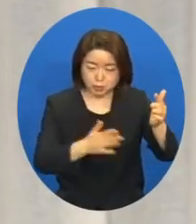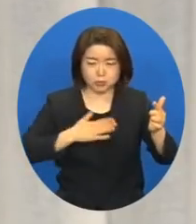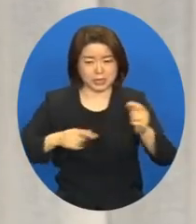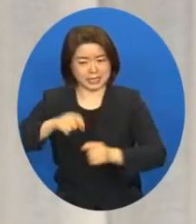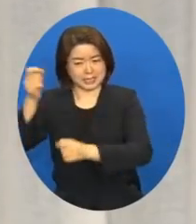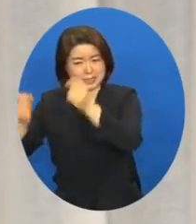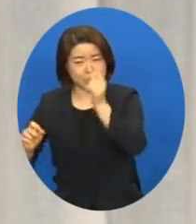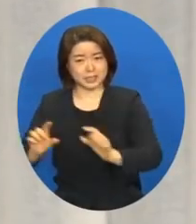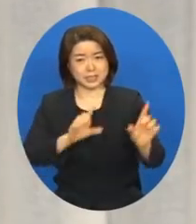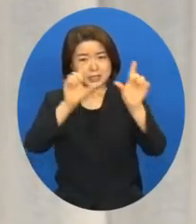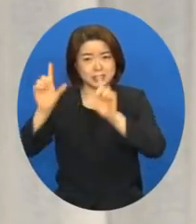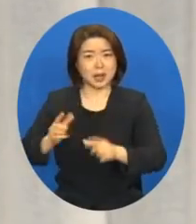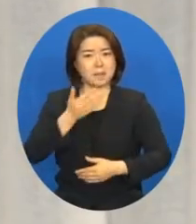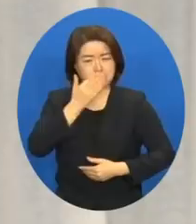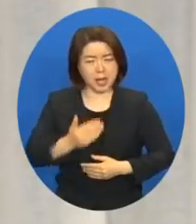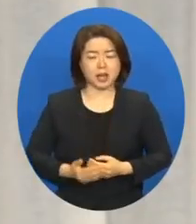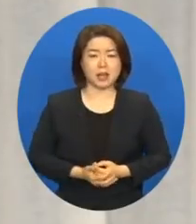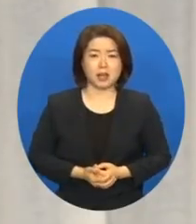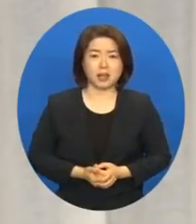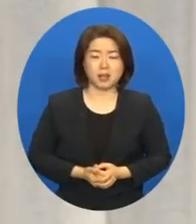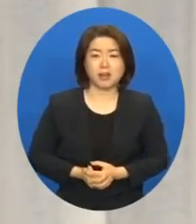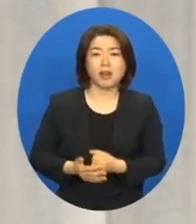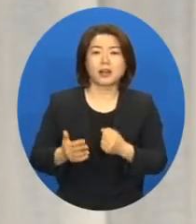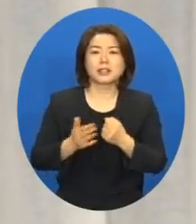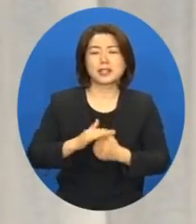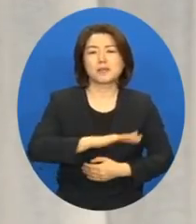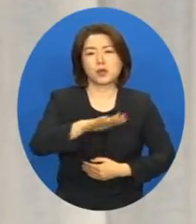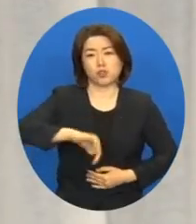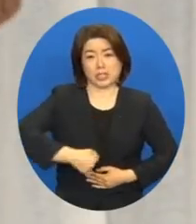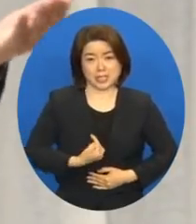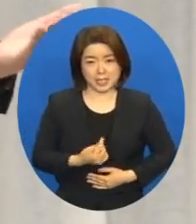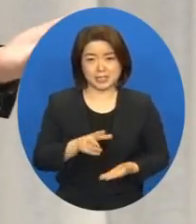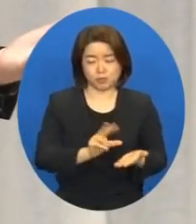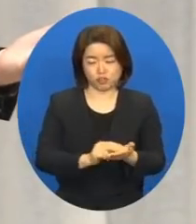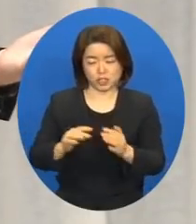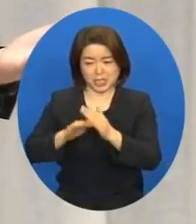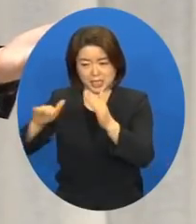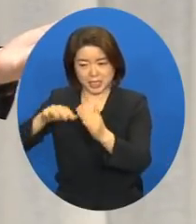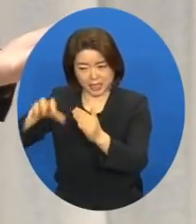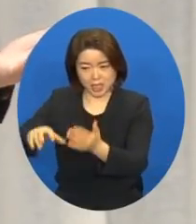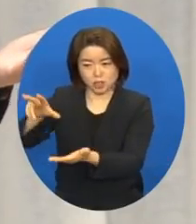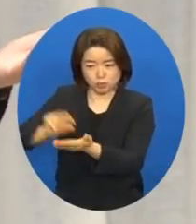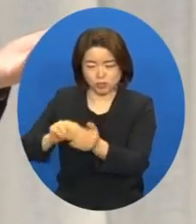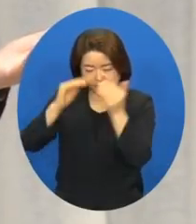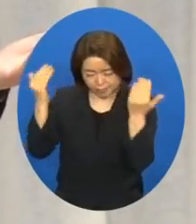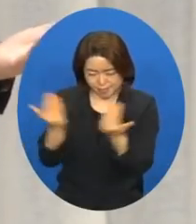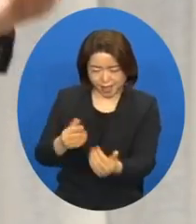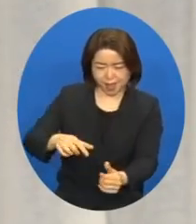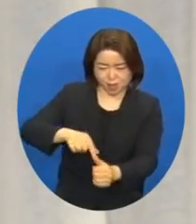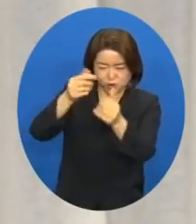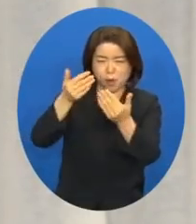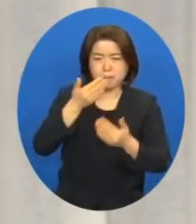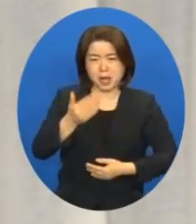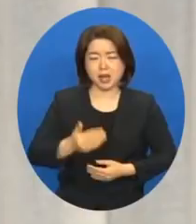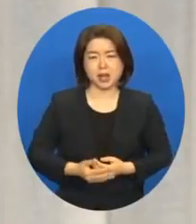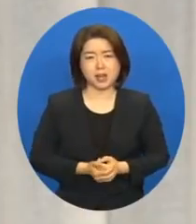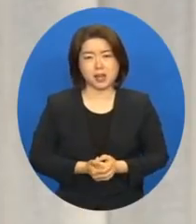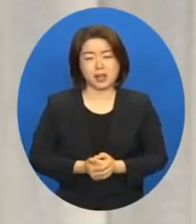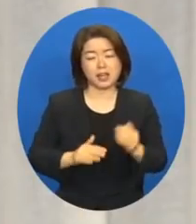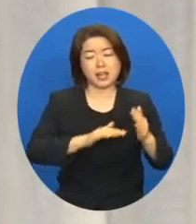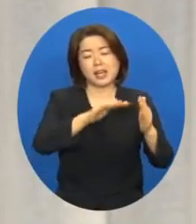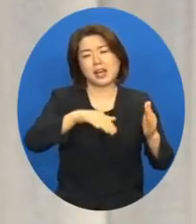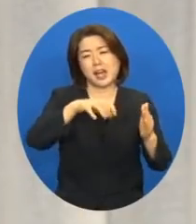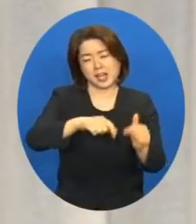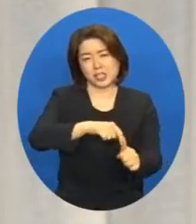있어요. 그래서 우리 자신의 삶도 우리의 가정도 다 구원받는 거예요. 가정의 구원은